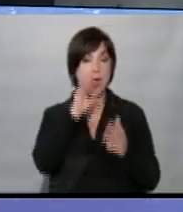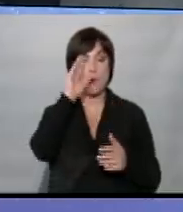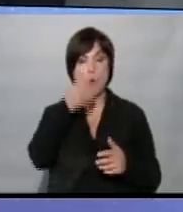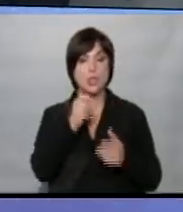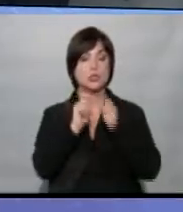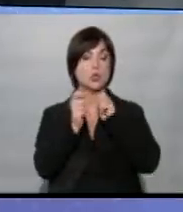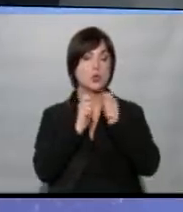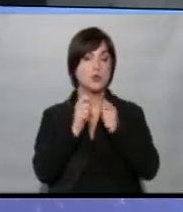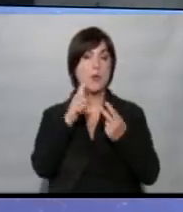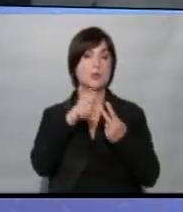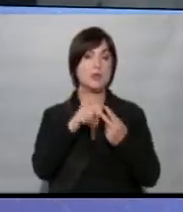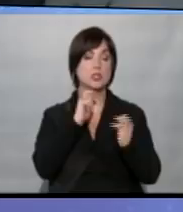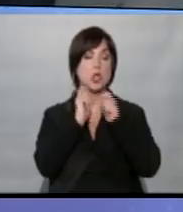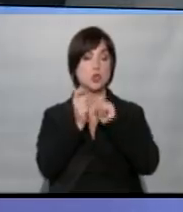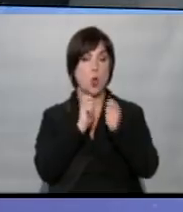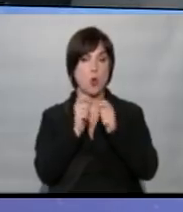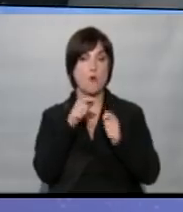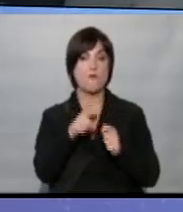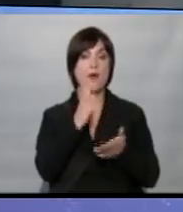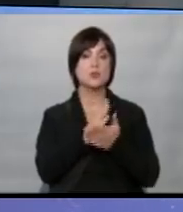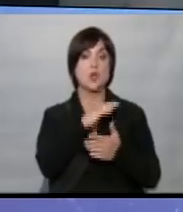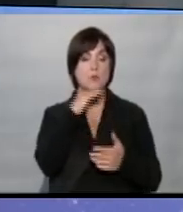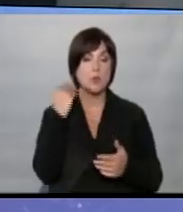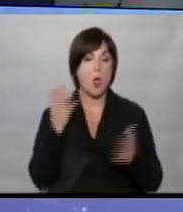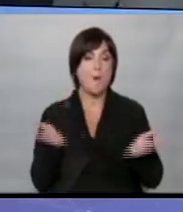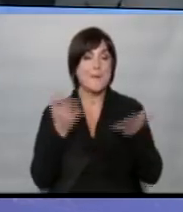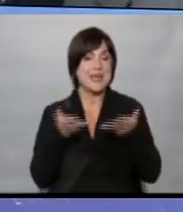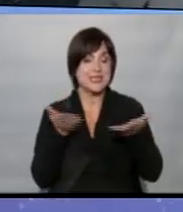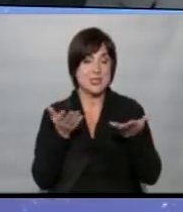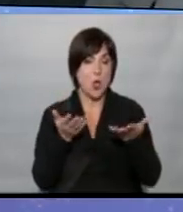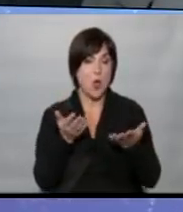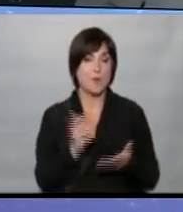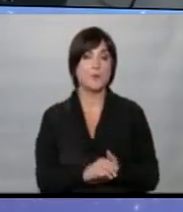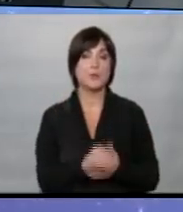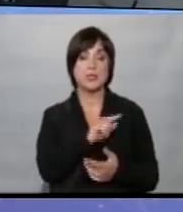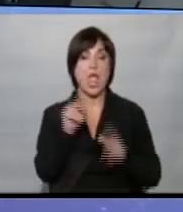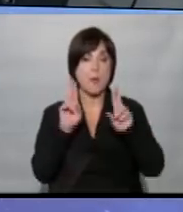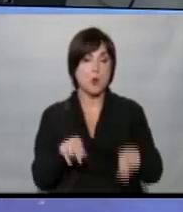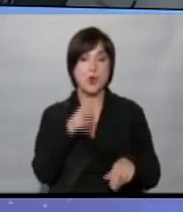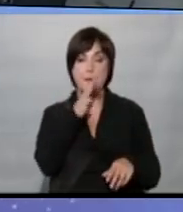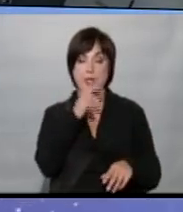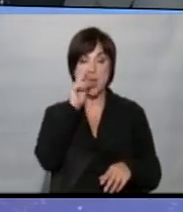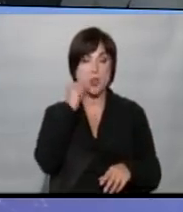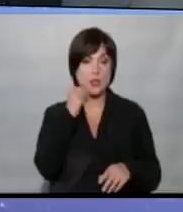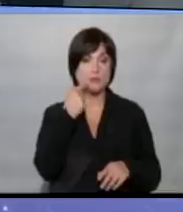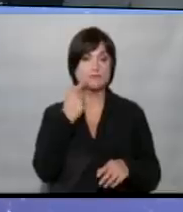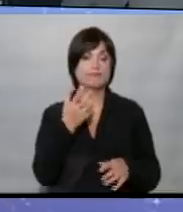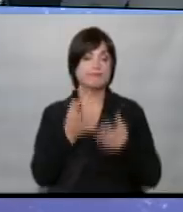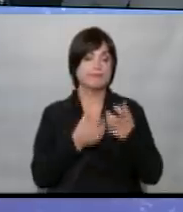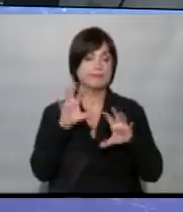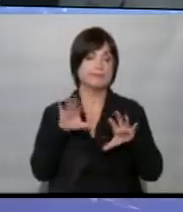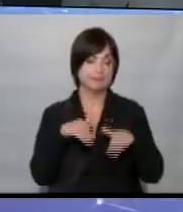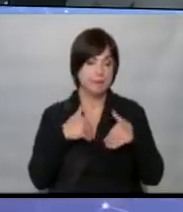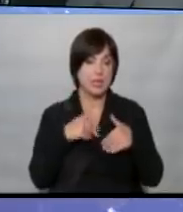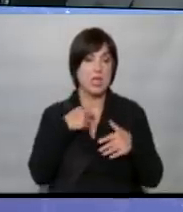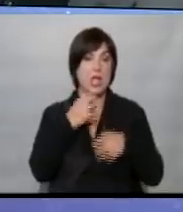Бугарскиот договор, Преспанскиот договор, и тоа беше толку многу пребрзо и не можеше македонскиот народ да го свари тоа, да